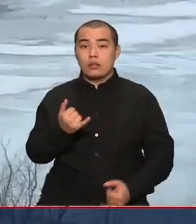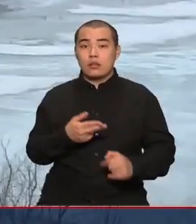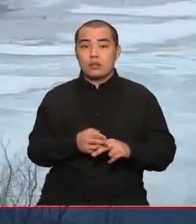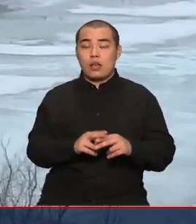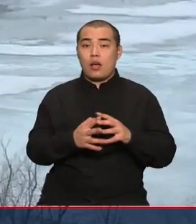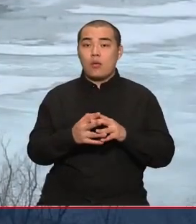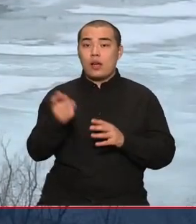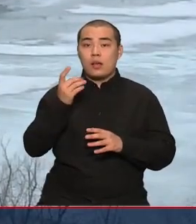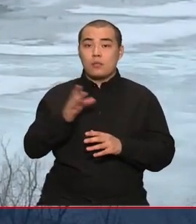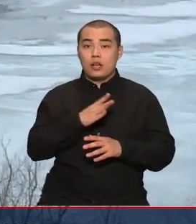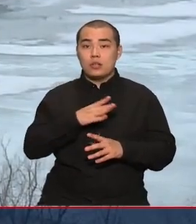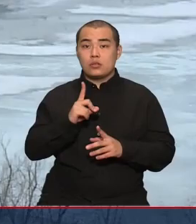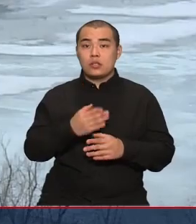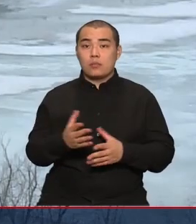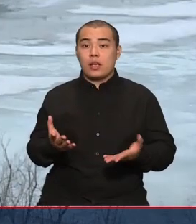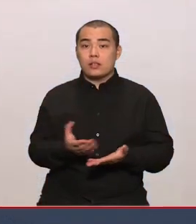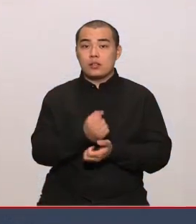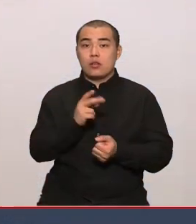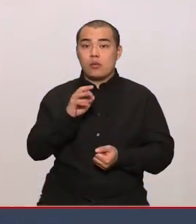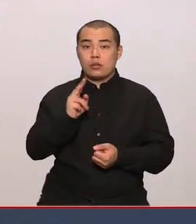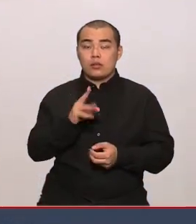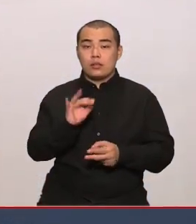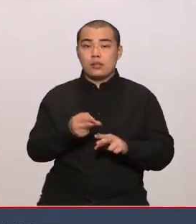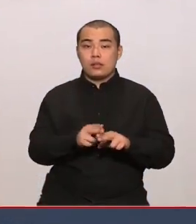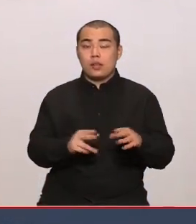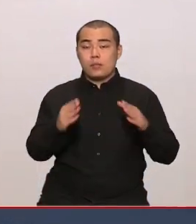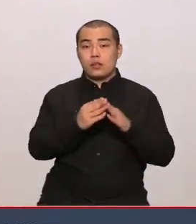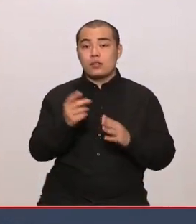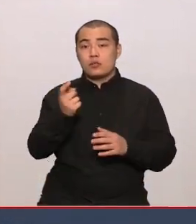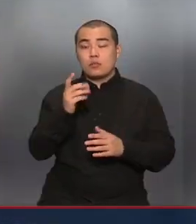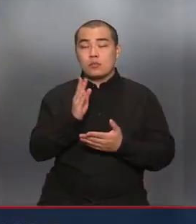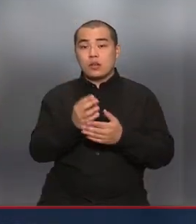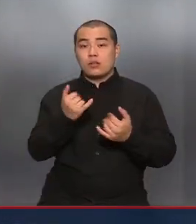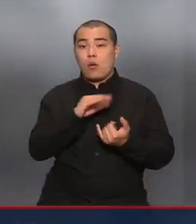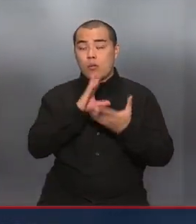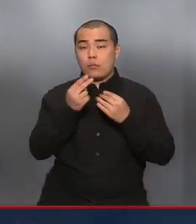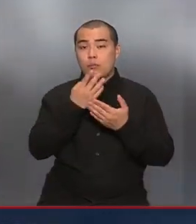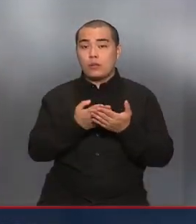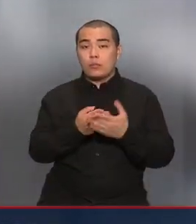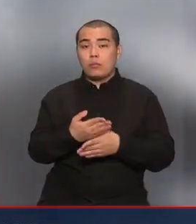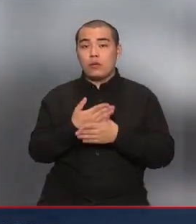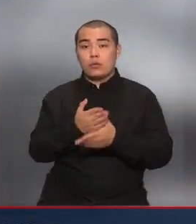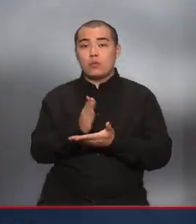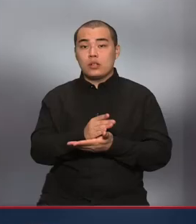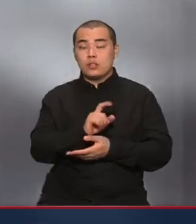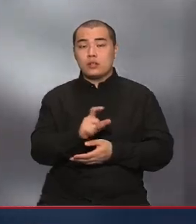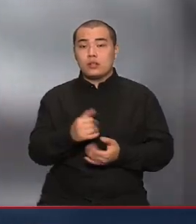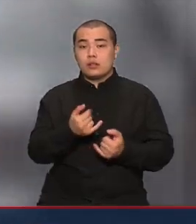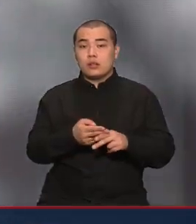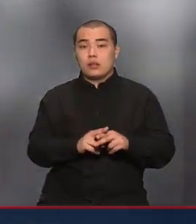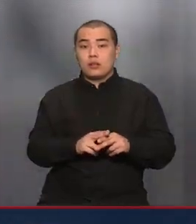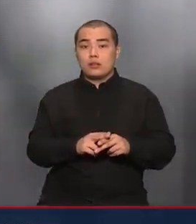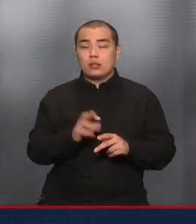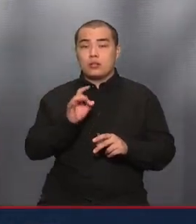сельским хозяйством. Им нужно спасать скот и домашних животных. Есть потери. Оперативным штабом решено помочь жителям с кормовой